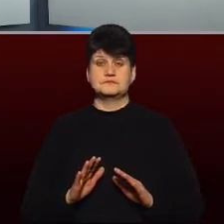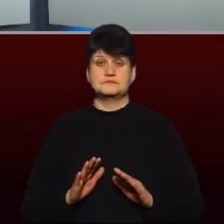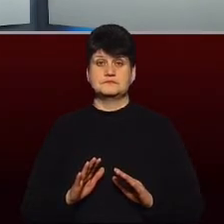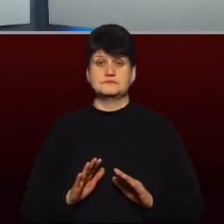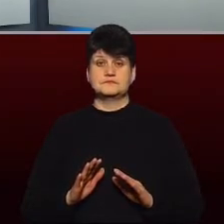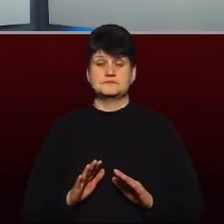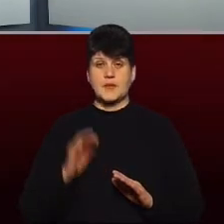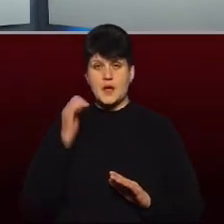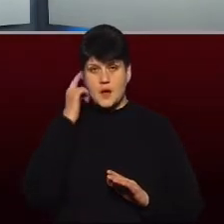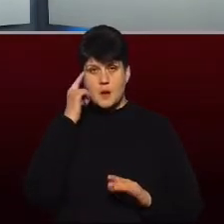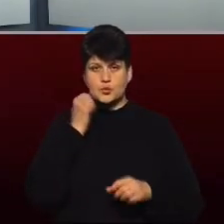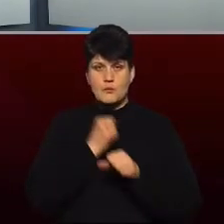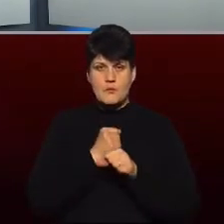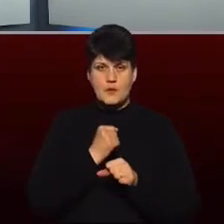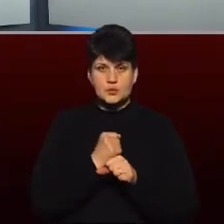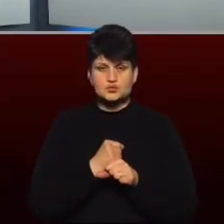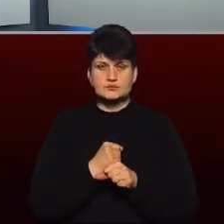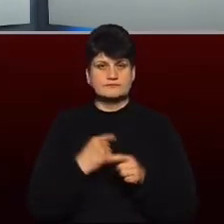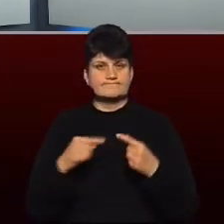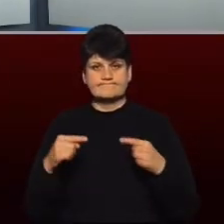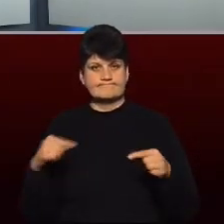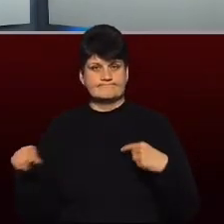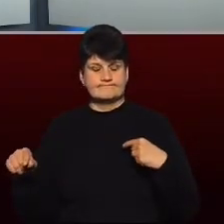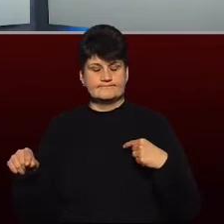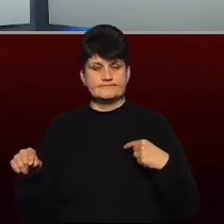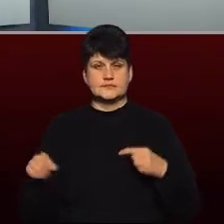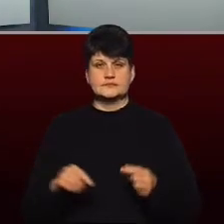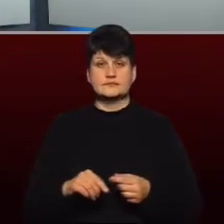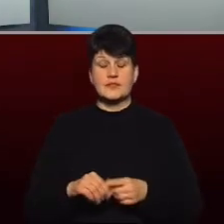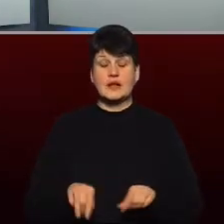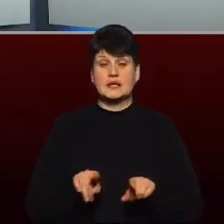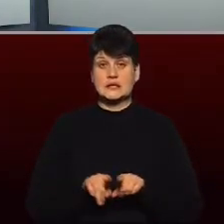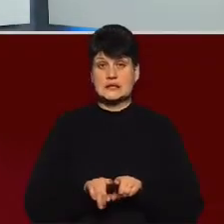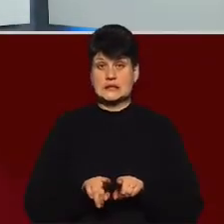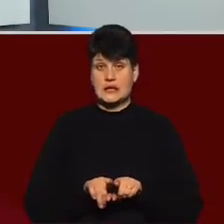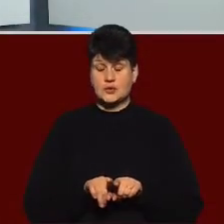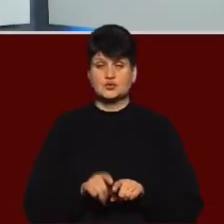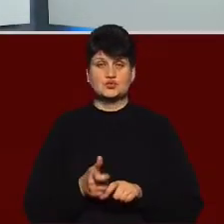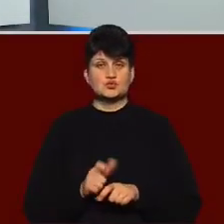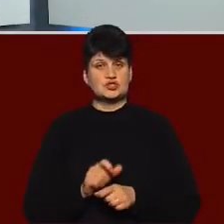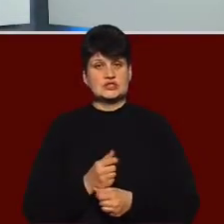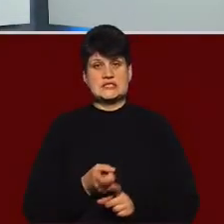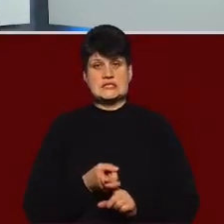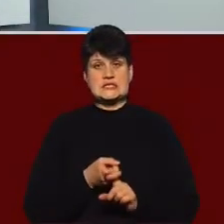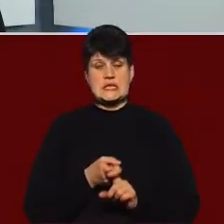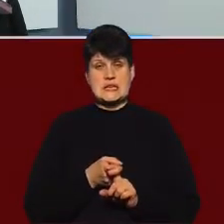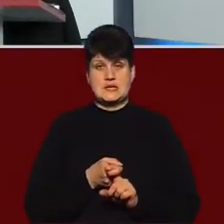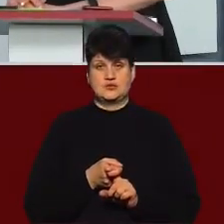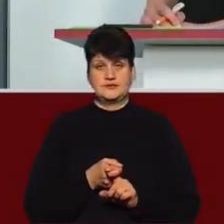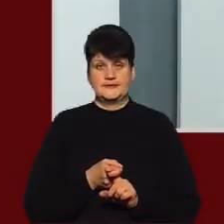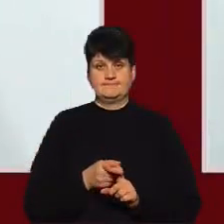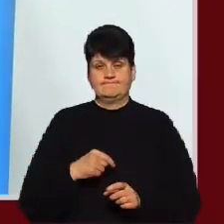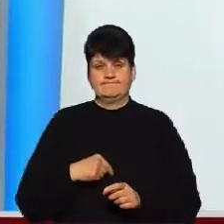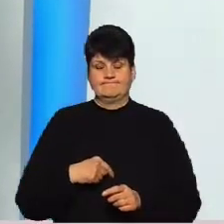мозок працює, так? Тобто він більш дивитися стабільний. Дивитися на все з оптимізмом. Так? Так, дуже залежить від психотипу людини.